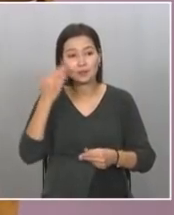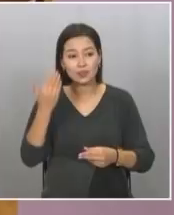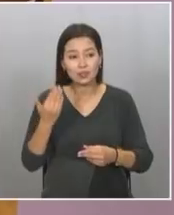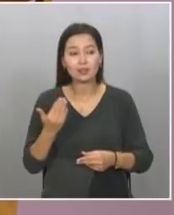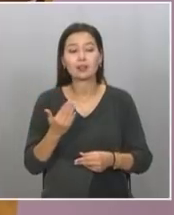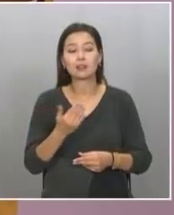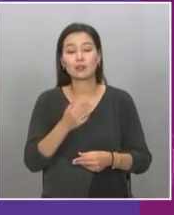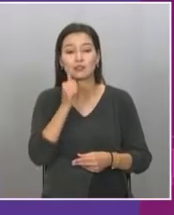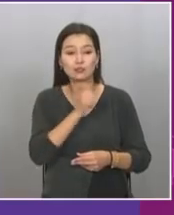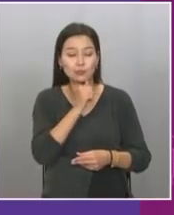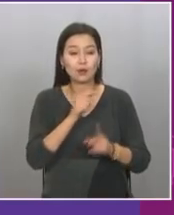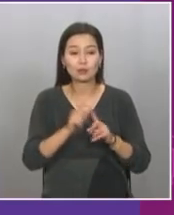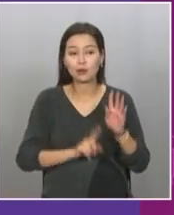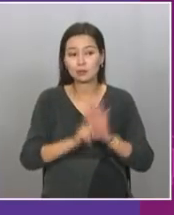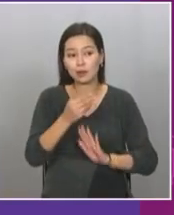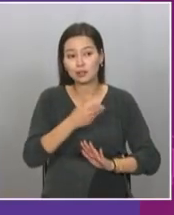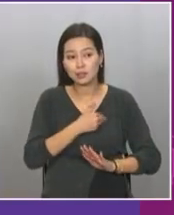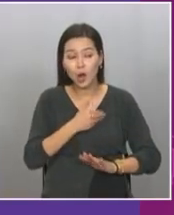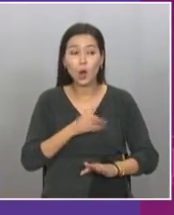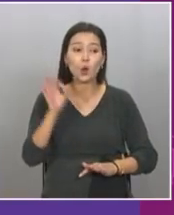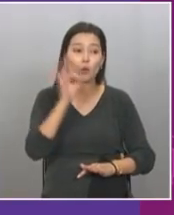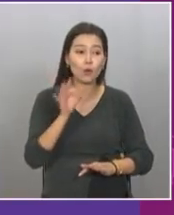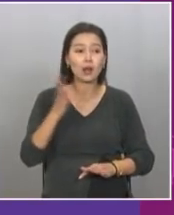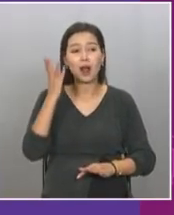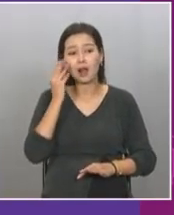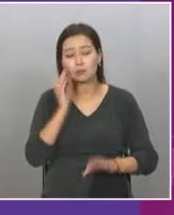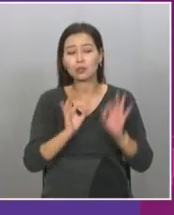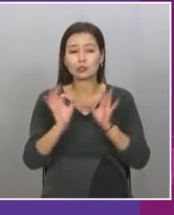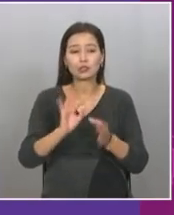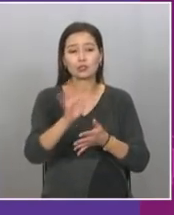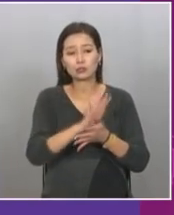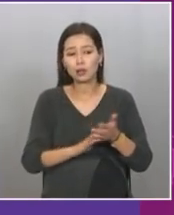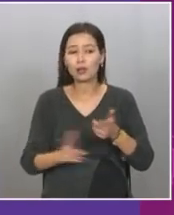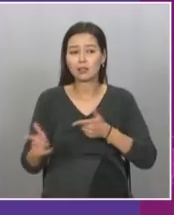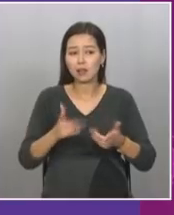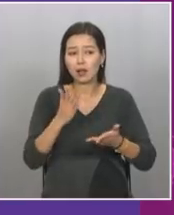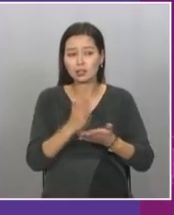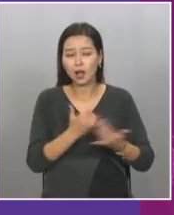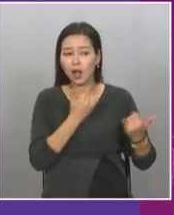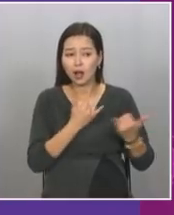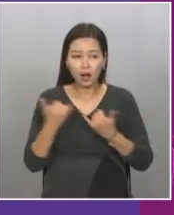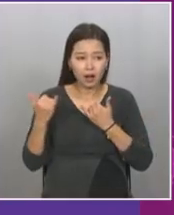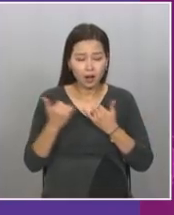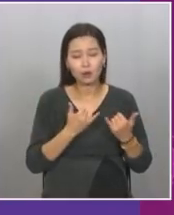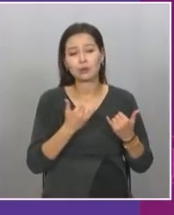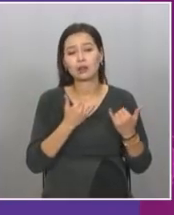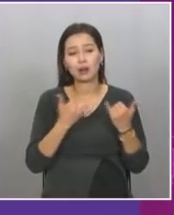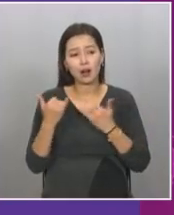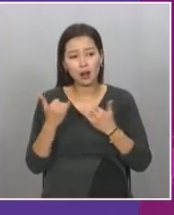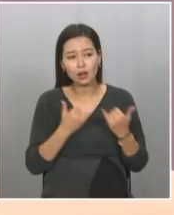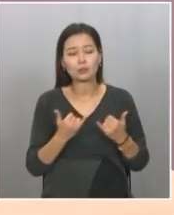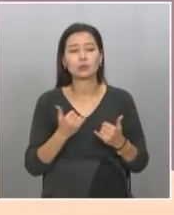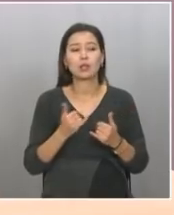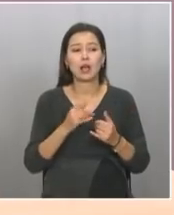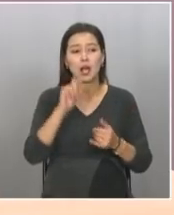жасырудан бастағым келіп отыр. Өрік, алма, жидек, жүзім піседі. Қауын қарбыз, қияр сәбіз дүкендерге